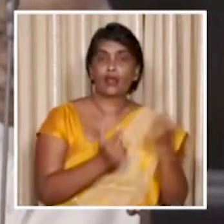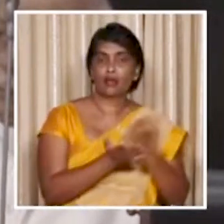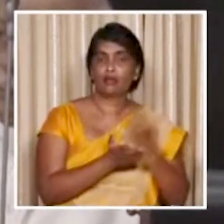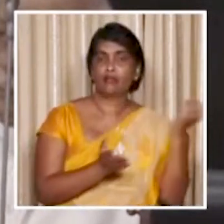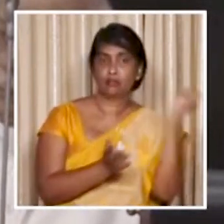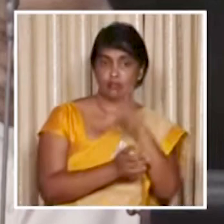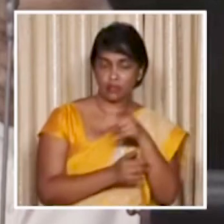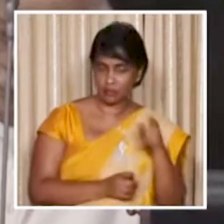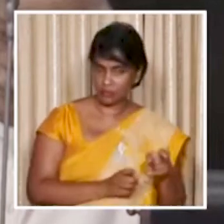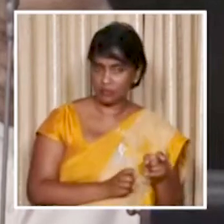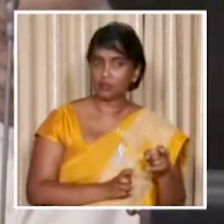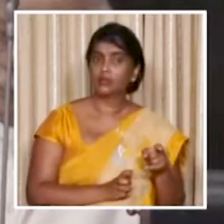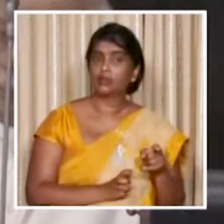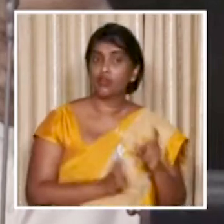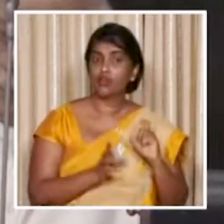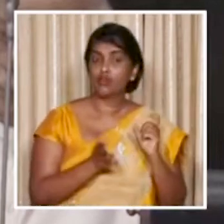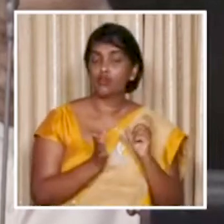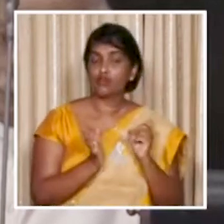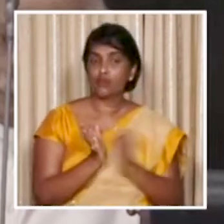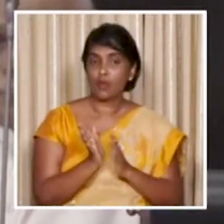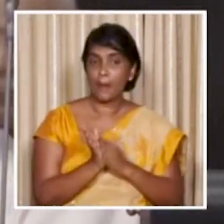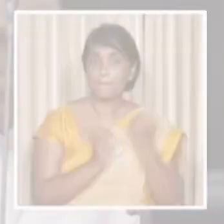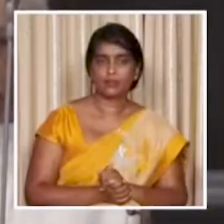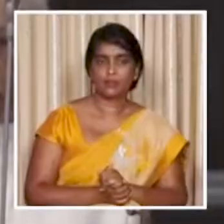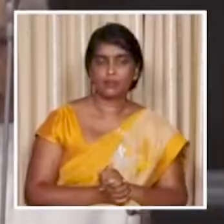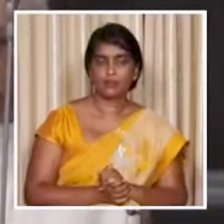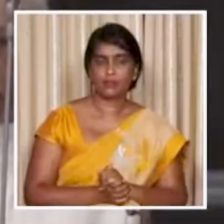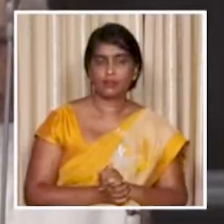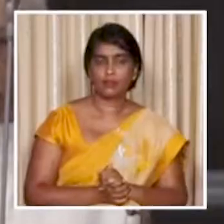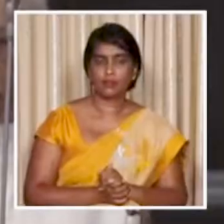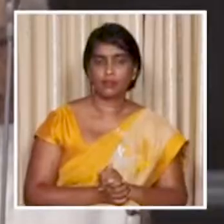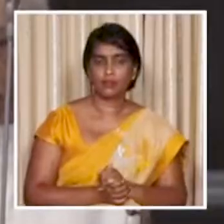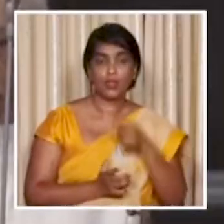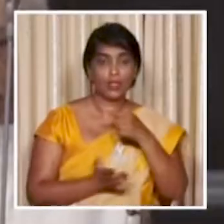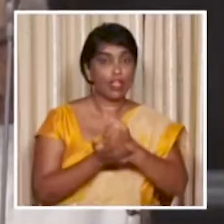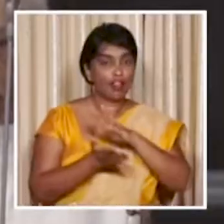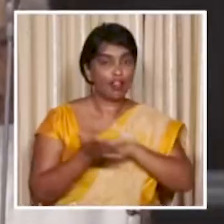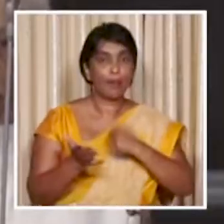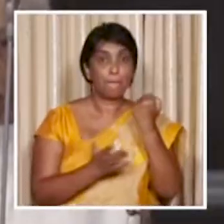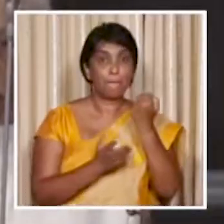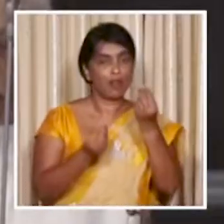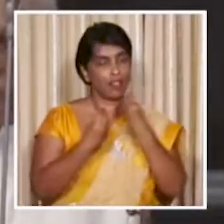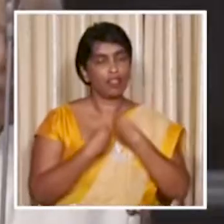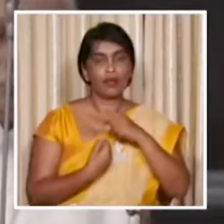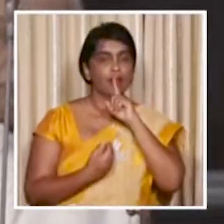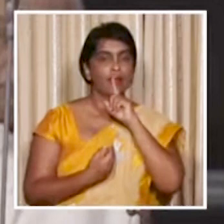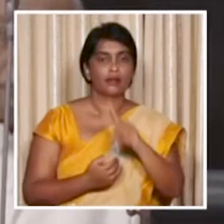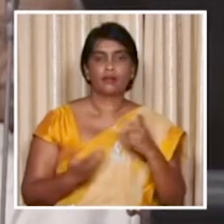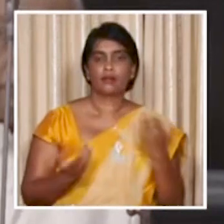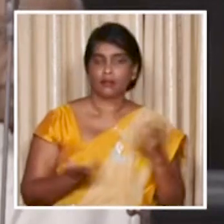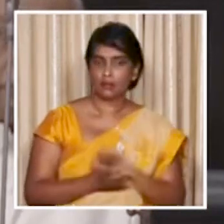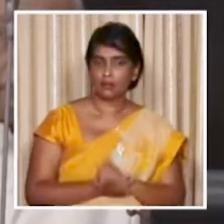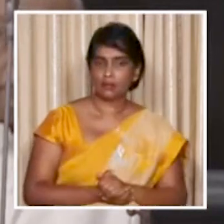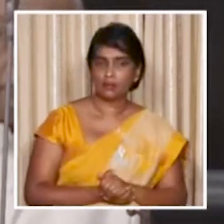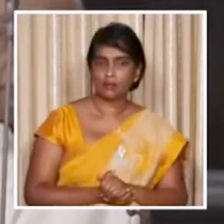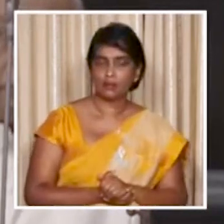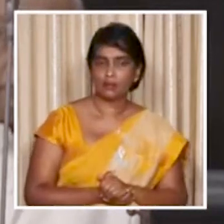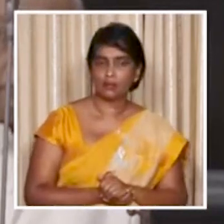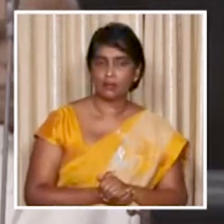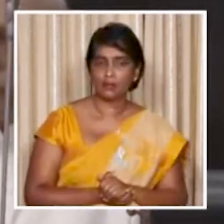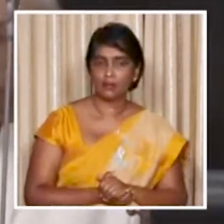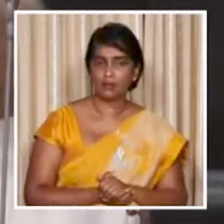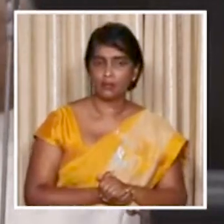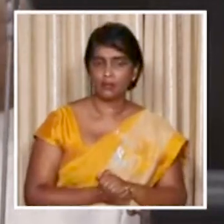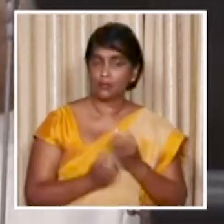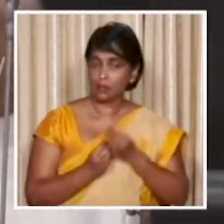ගිනුම් නිලධාරියාට කොමිසමෙන් බලය දීලා තිබුණ නැහැ. මෙතනවත් කියන්නේ එතුමට කොමිසමෙන් බලය දීලා තියනවා කියලා. මේක දුන්නා